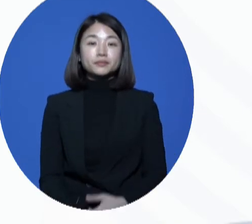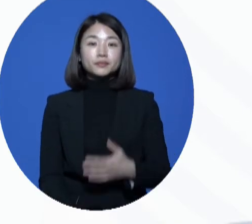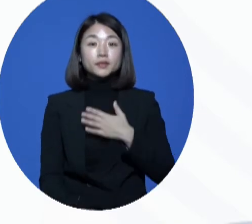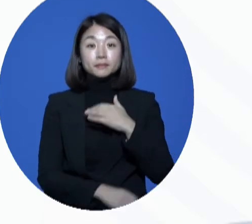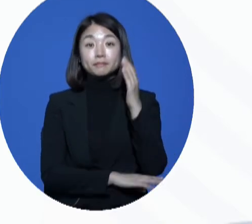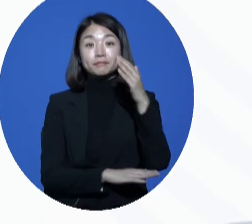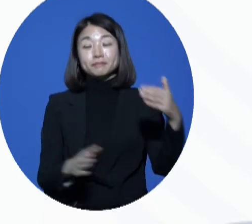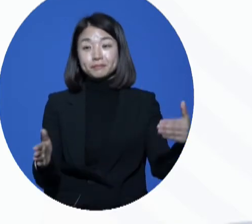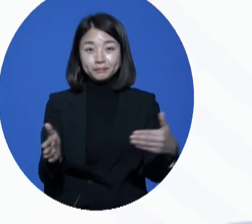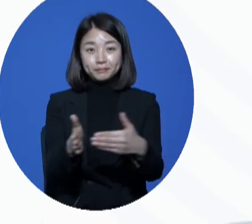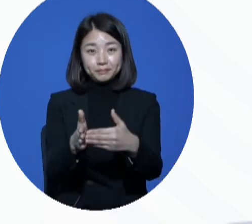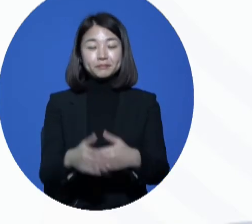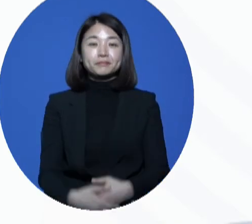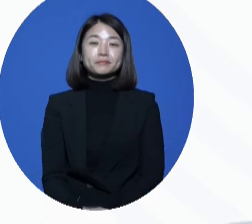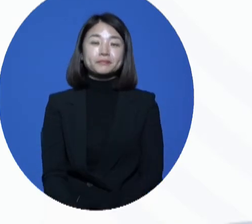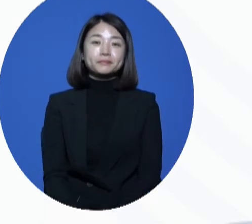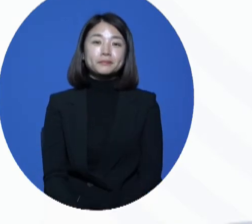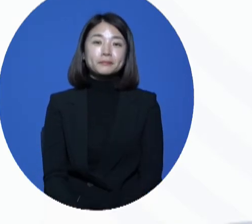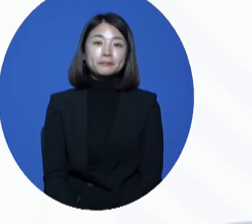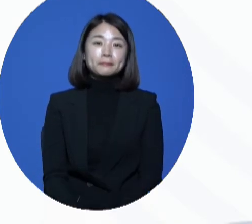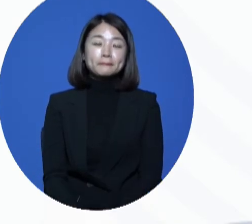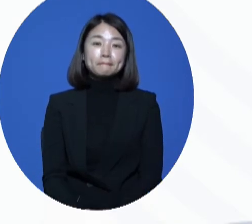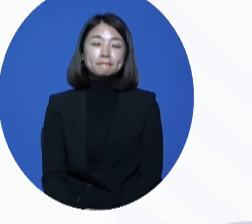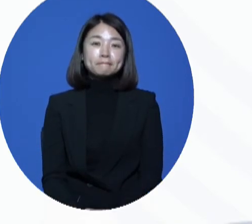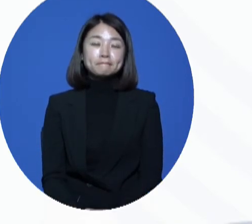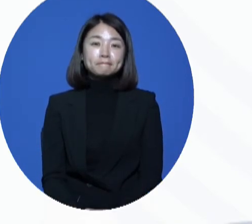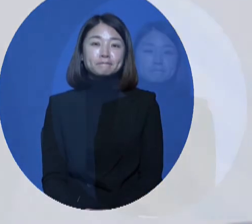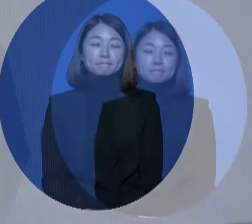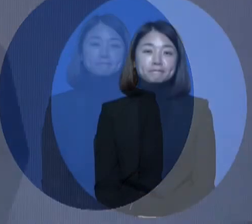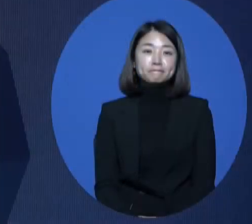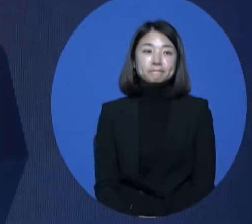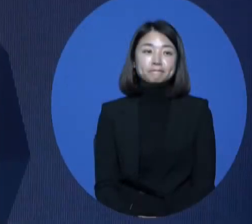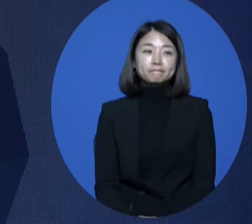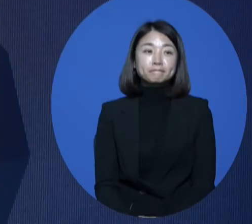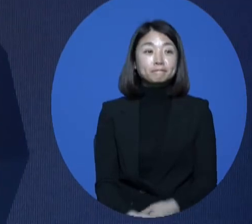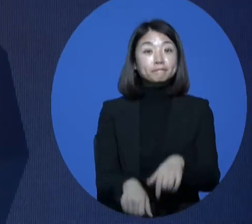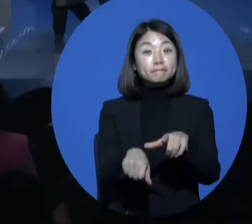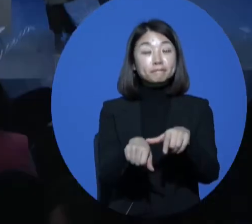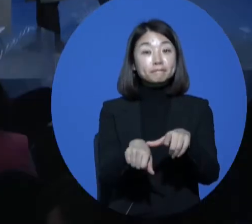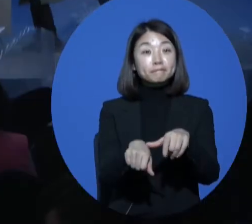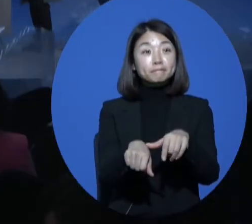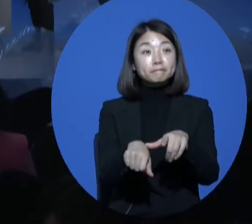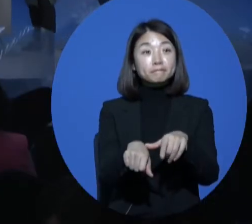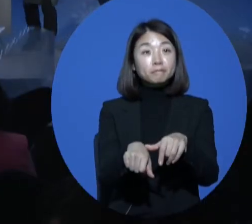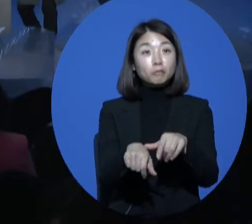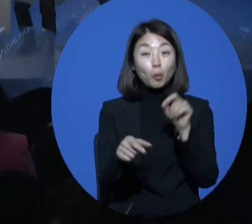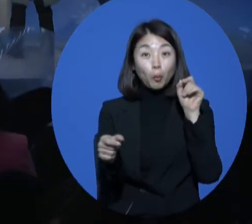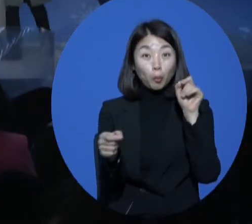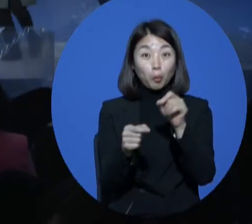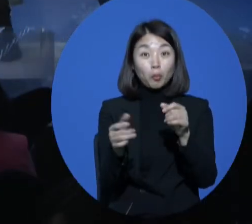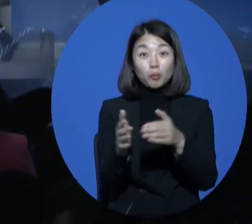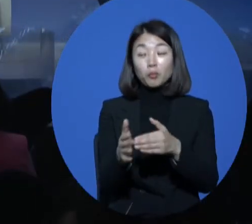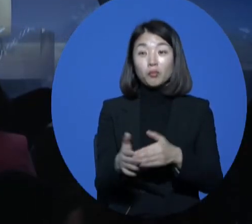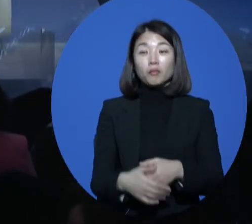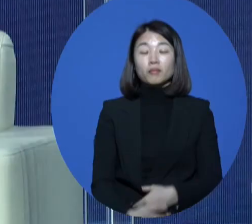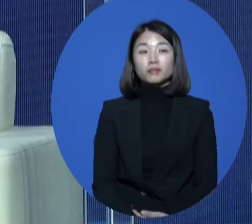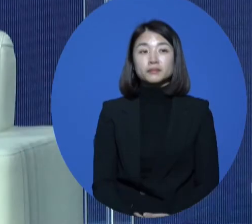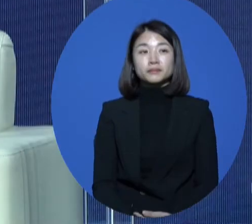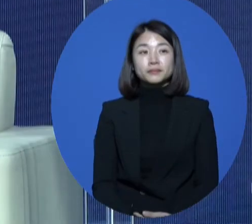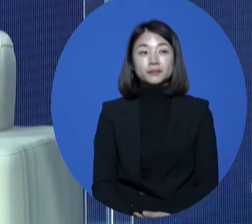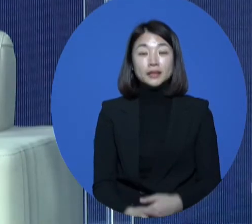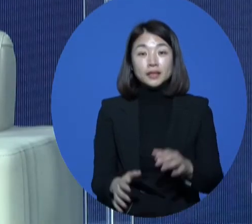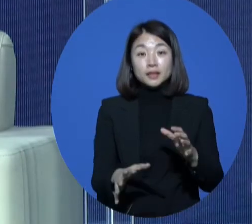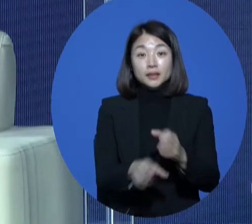저는 이상으로 발표를 마치겠습니다. 감사합니다. 네, 감사합니다. 시간이 이제 얼마 안 남았는데요. 짧게